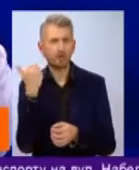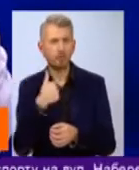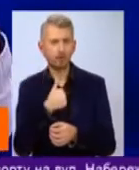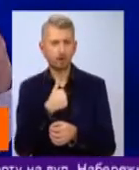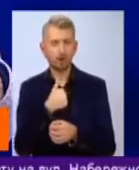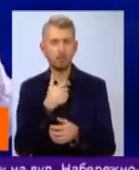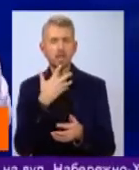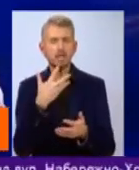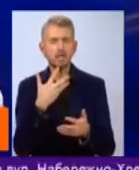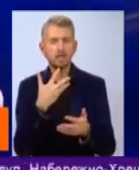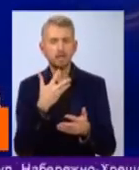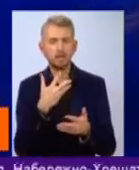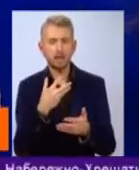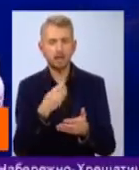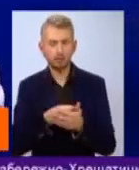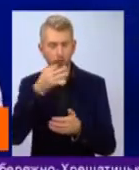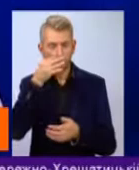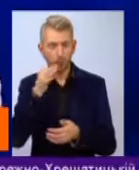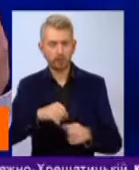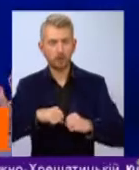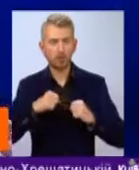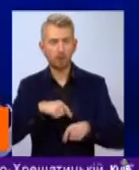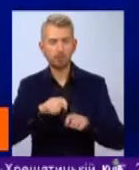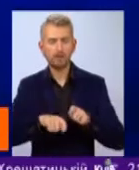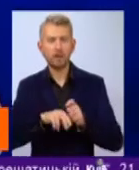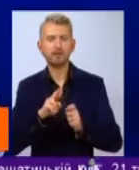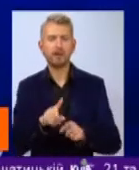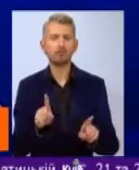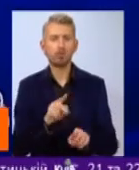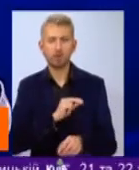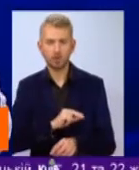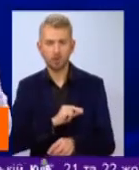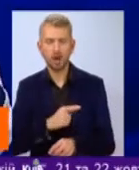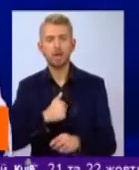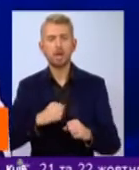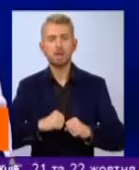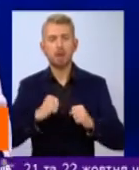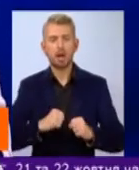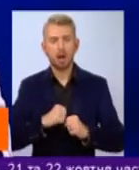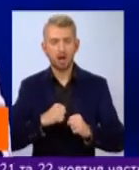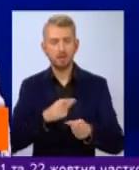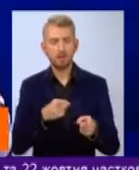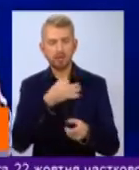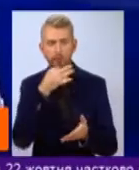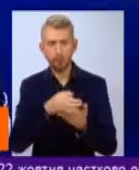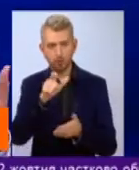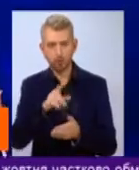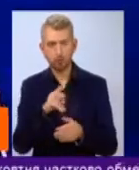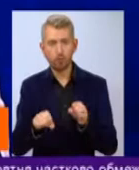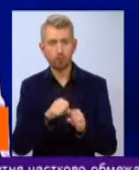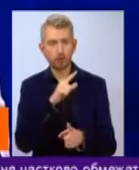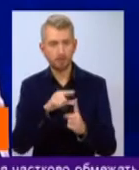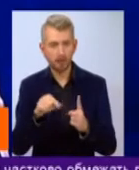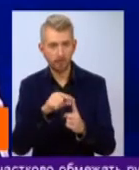просто на своїм досвіді намагаюся перевіряти, як на що працює. І я намагалася притягти до відповідальності людину, яка порушила